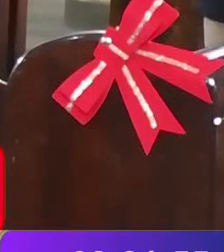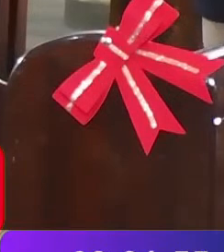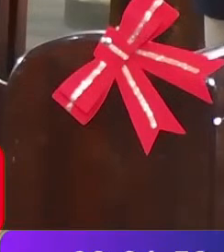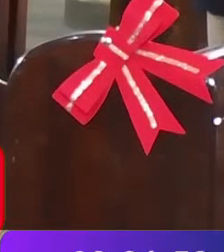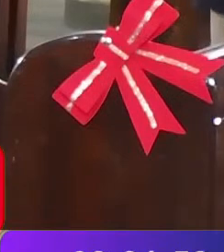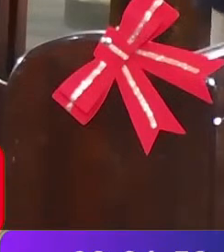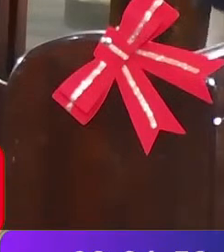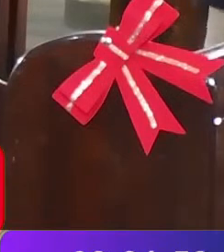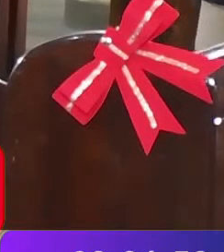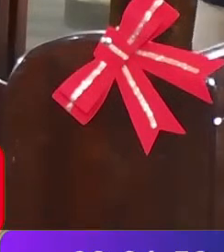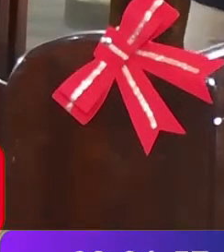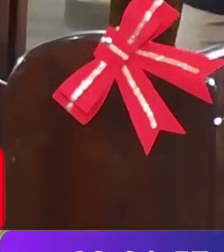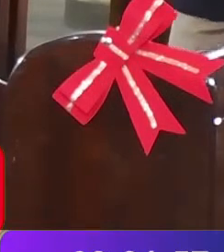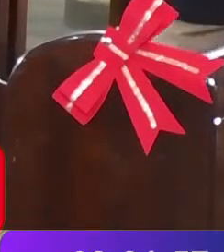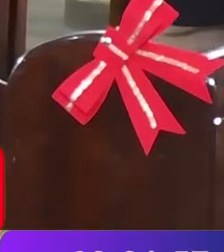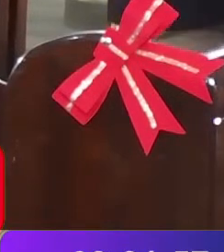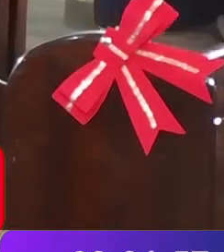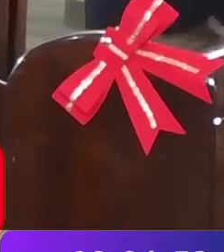hatutakufananishwi na chochote.